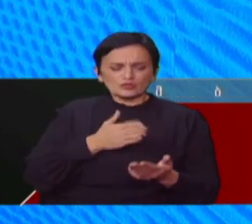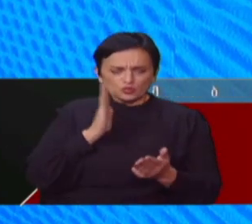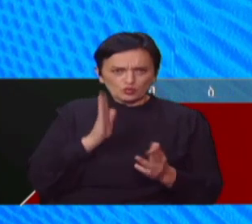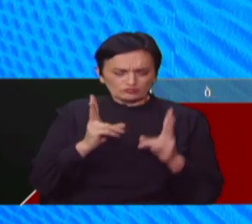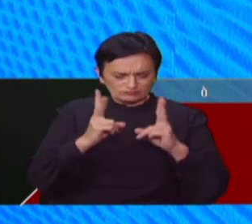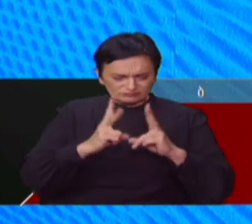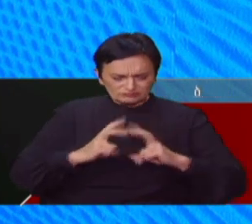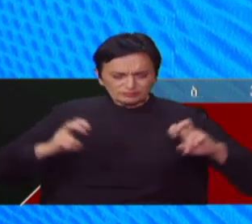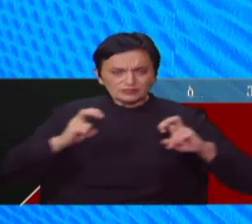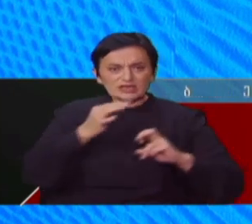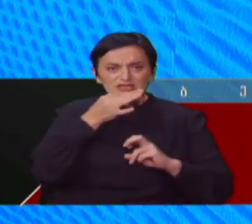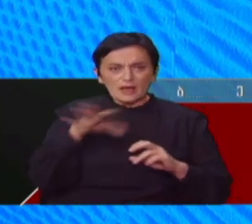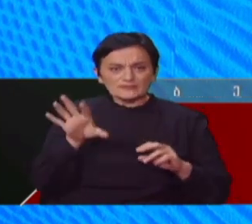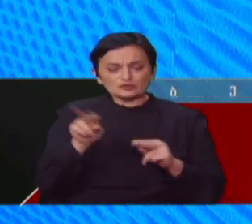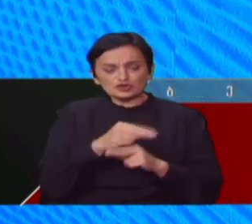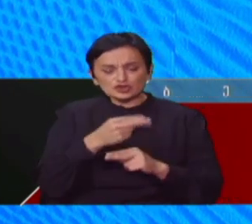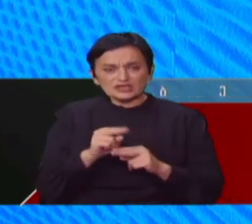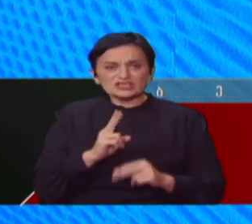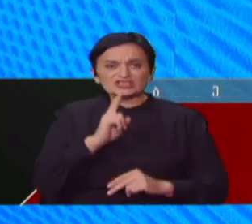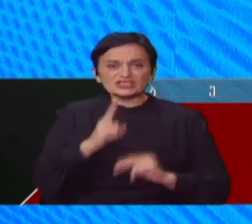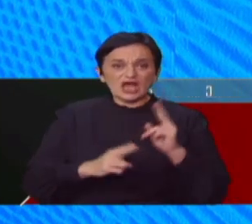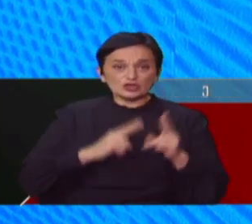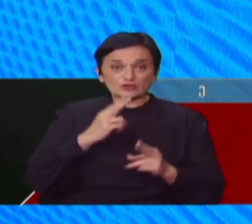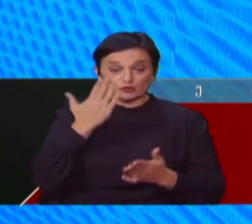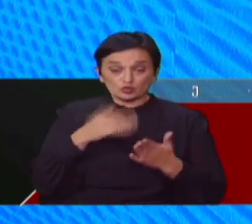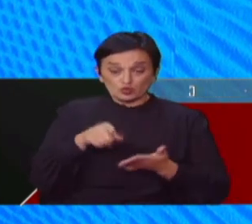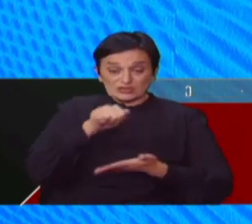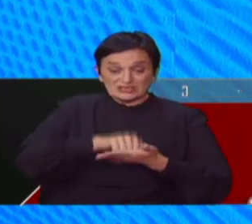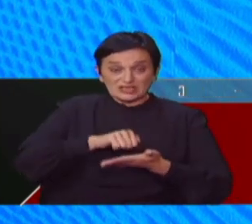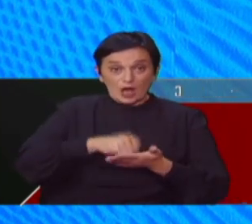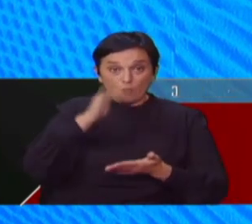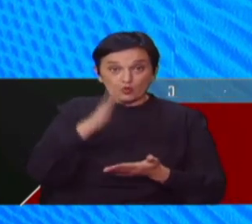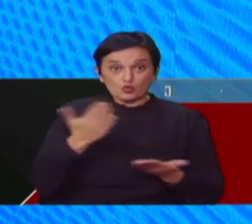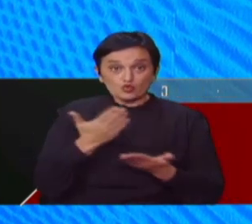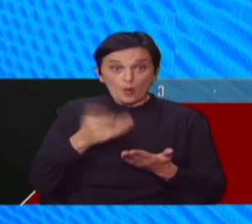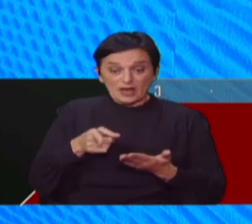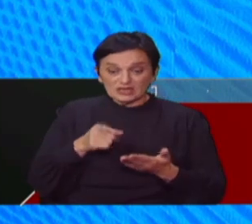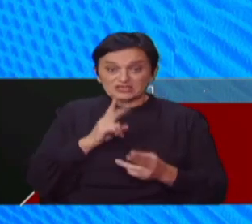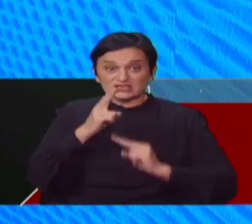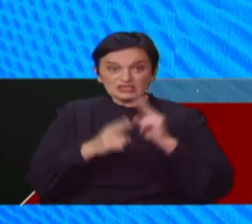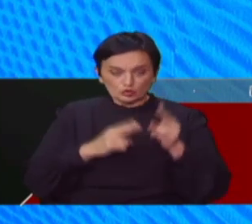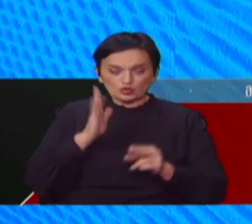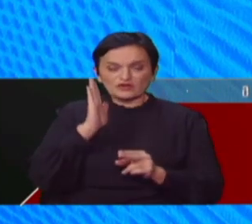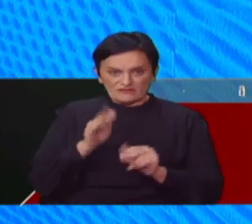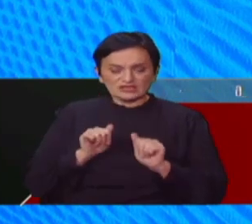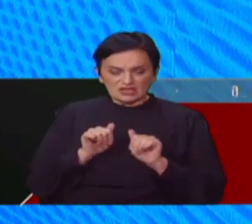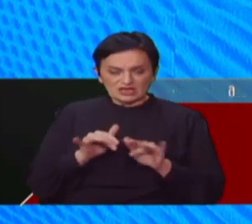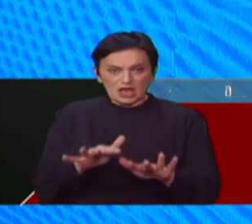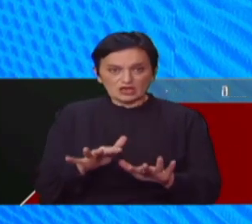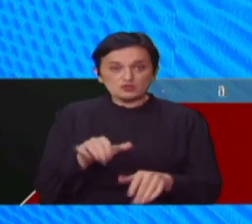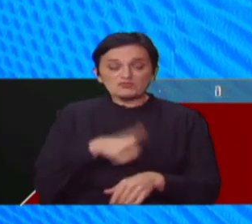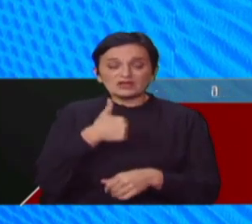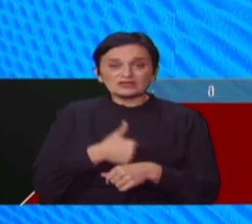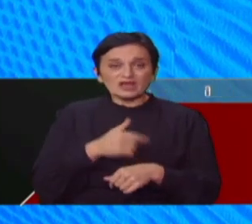гавецнобит, небисмер шенишнас, небисмер сачива, ту сапзуэли екнеба, ромелиме претензия сраткон даку екнеба реагиребац,